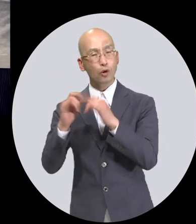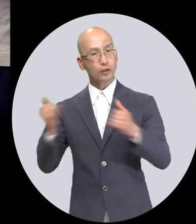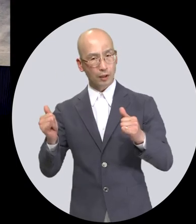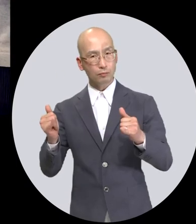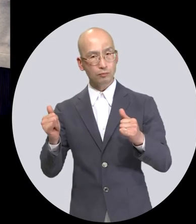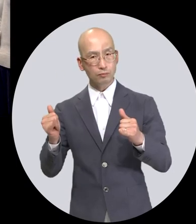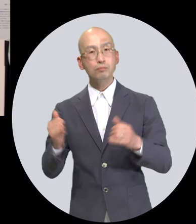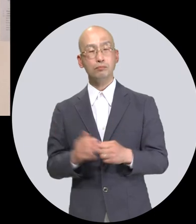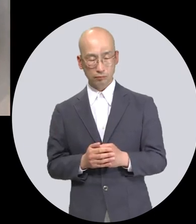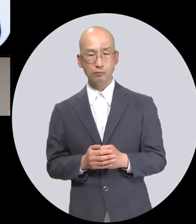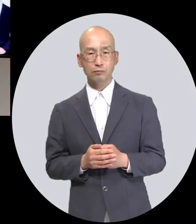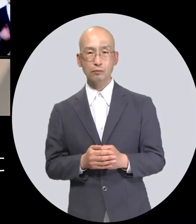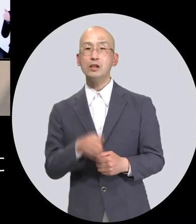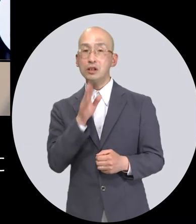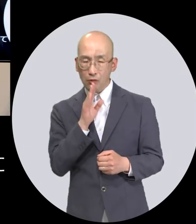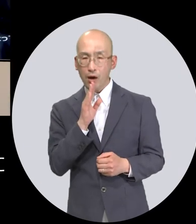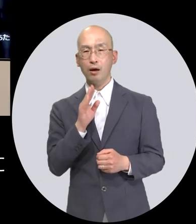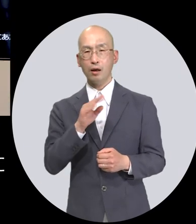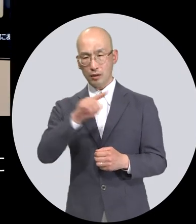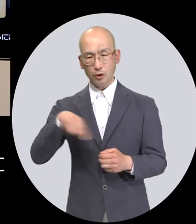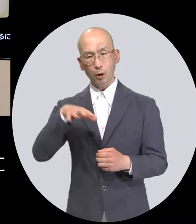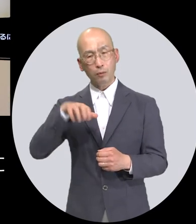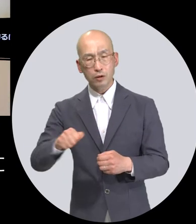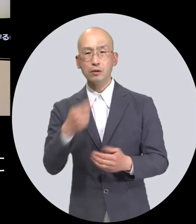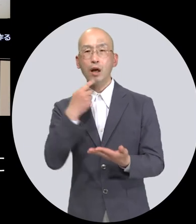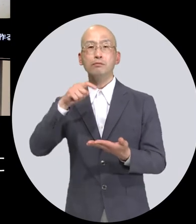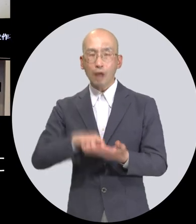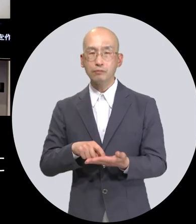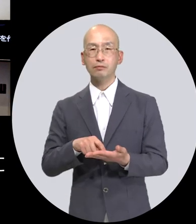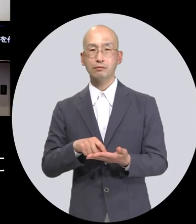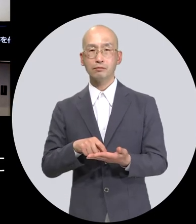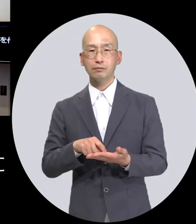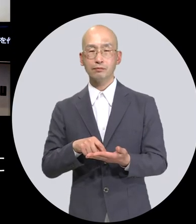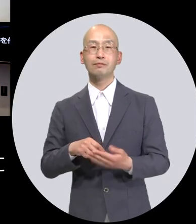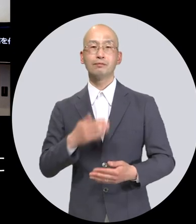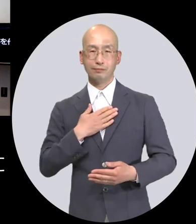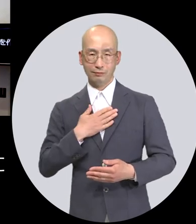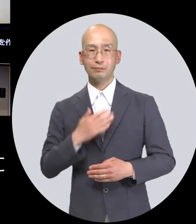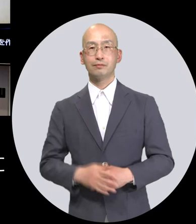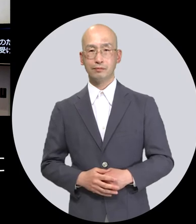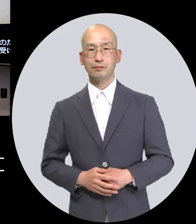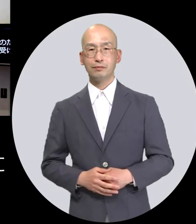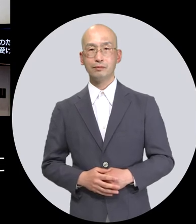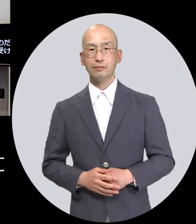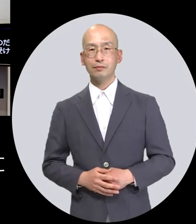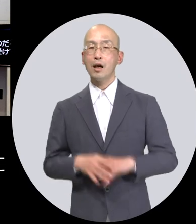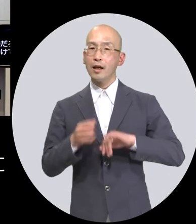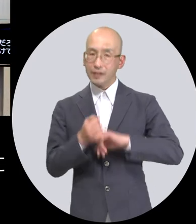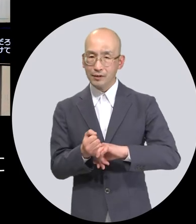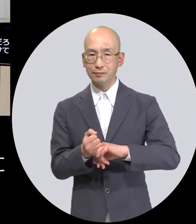聞こえ、目が見える人にでも実は内容がすごく分かりやすく、伝わってくるようになってますので、ぜ